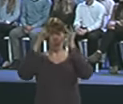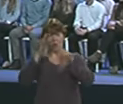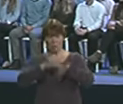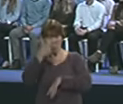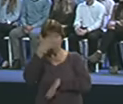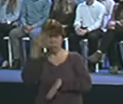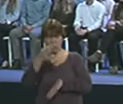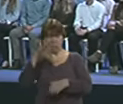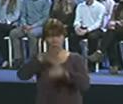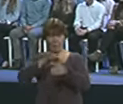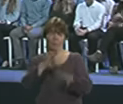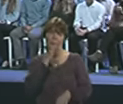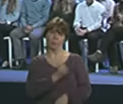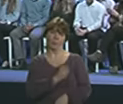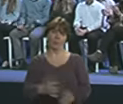voix?